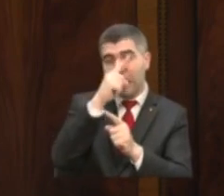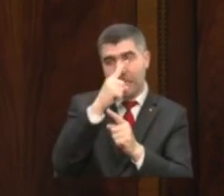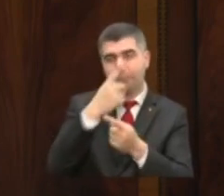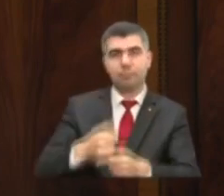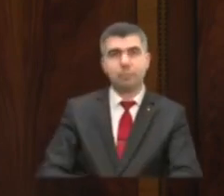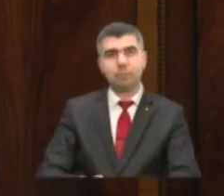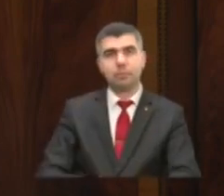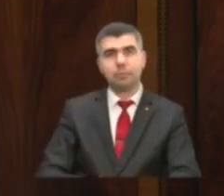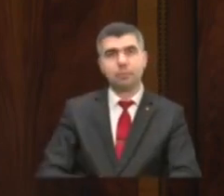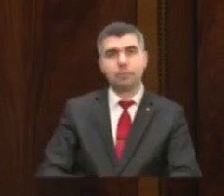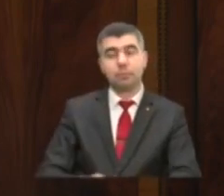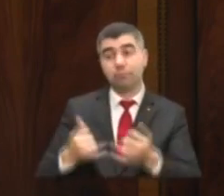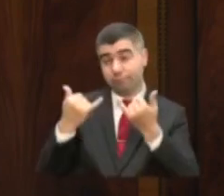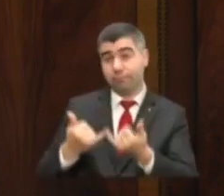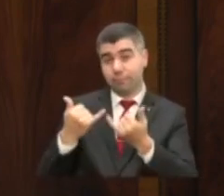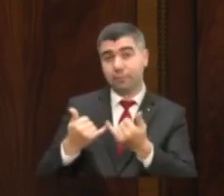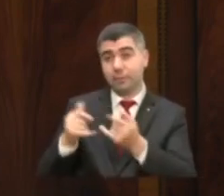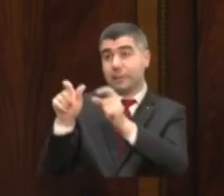وتنشوفوا هذا الحراك كيفاش داير